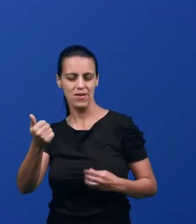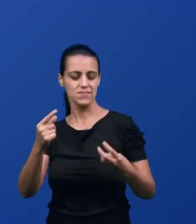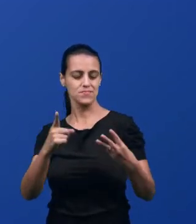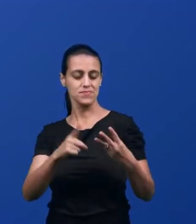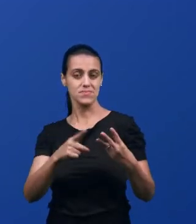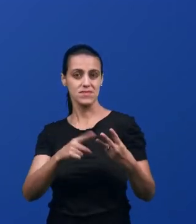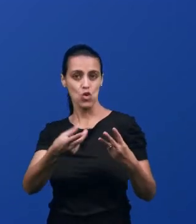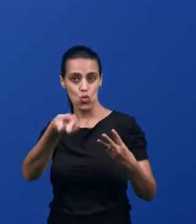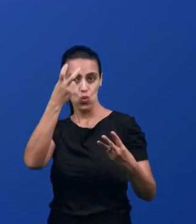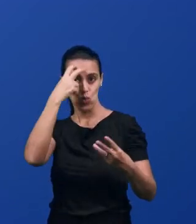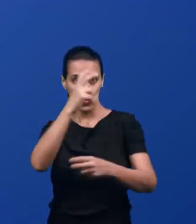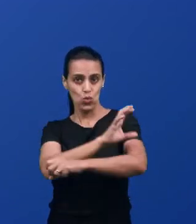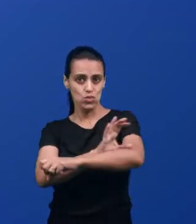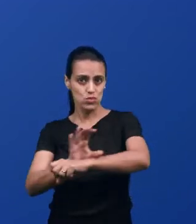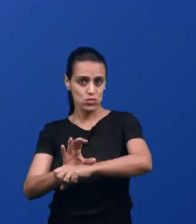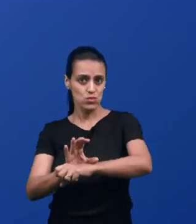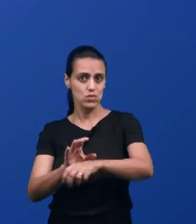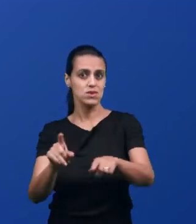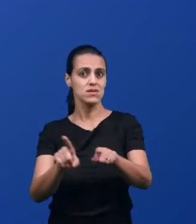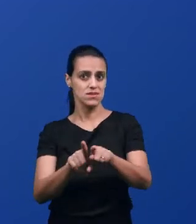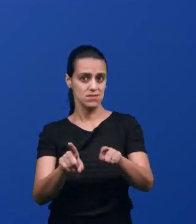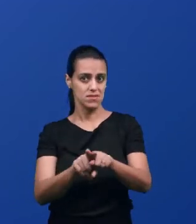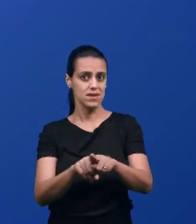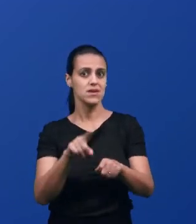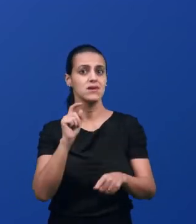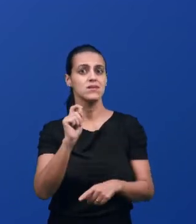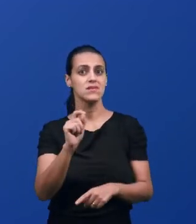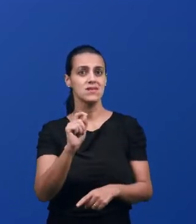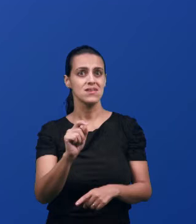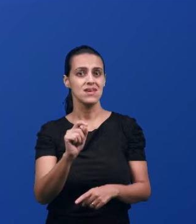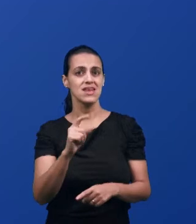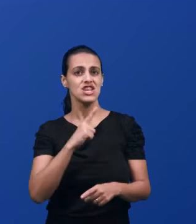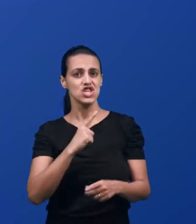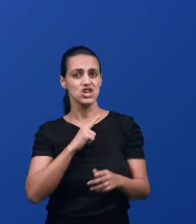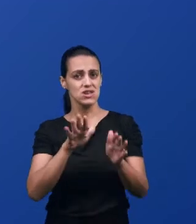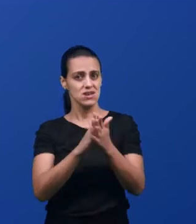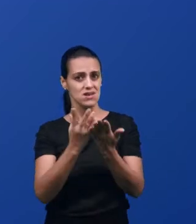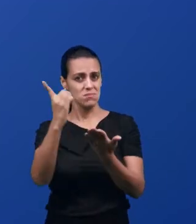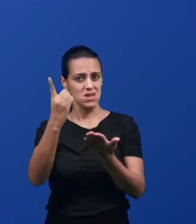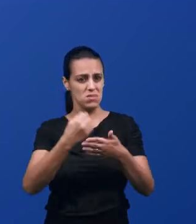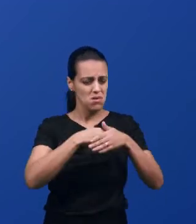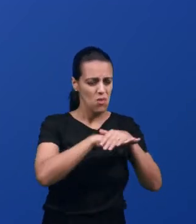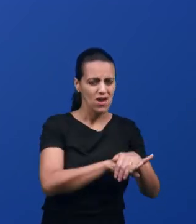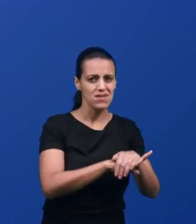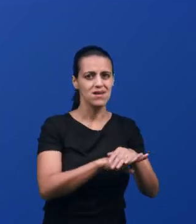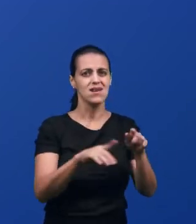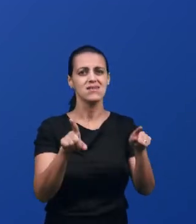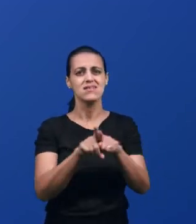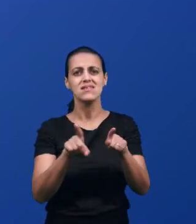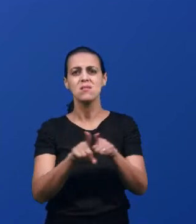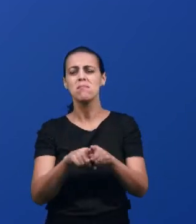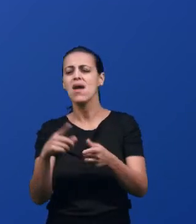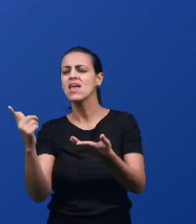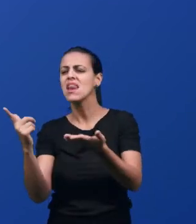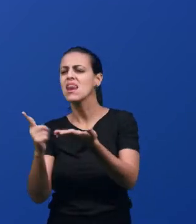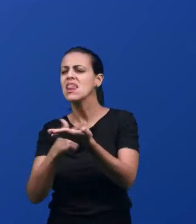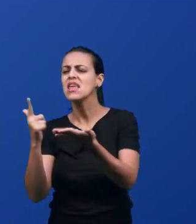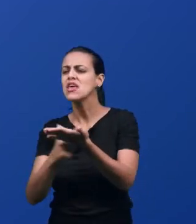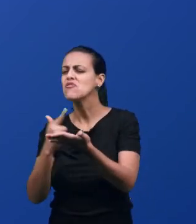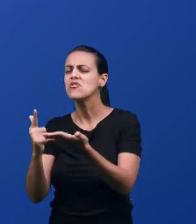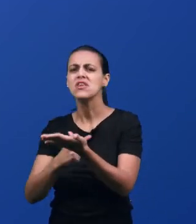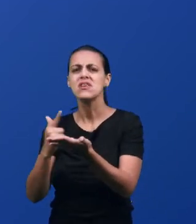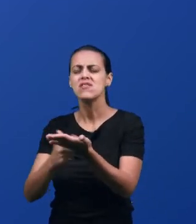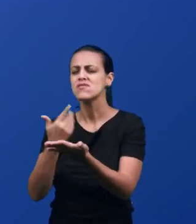apparaître comme classe sociale. Dans la culture, ce n'était pas seulement la parole de Dieu qui était cachée dans